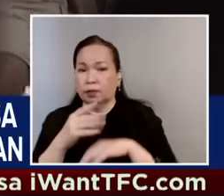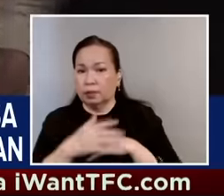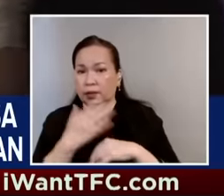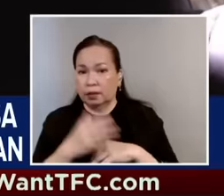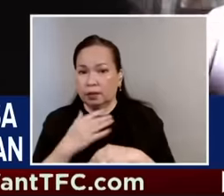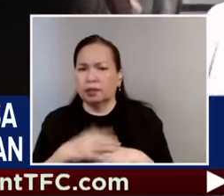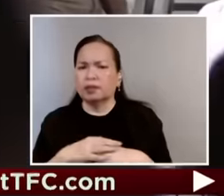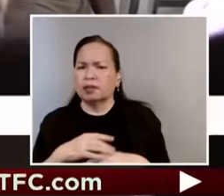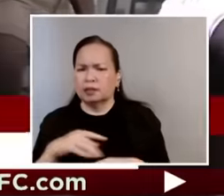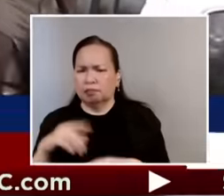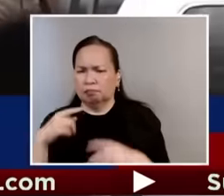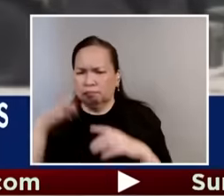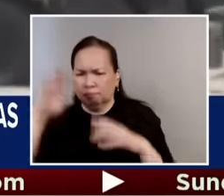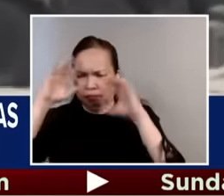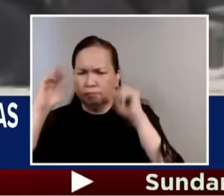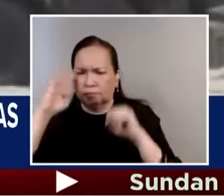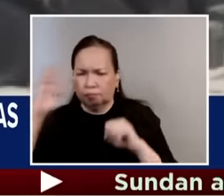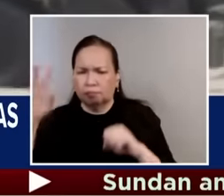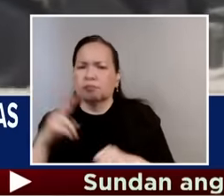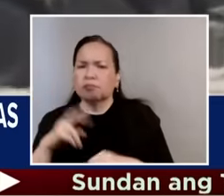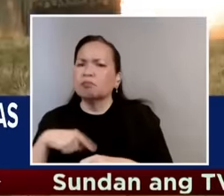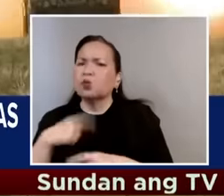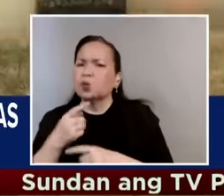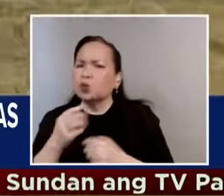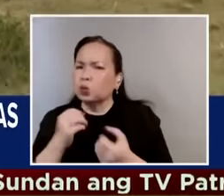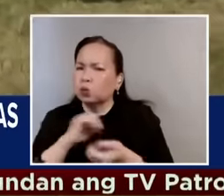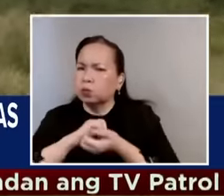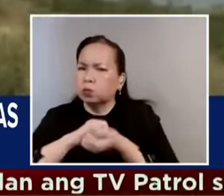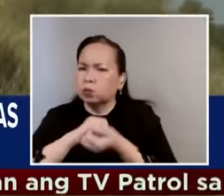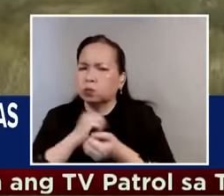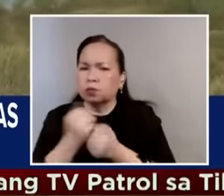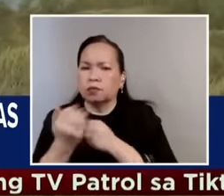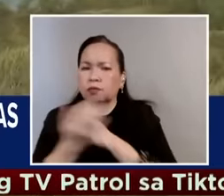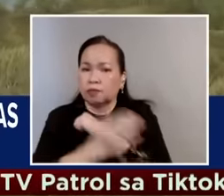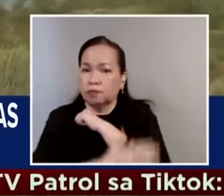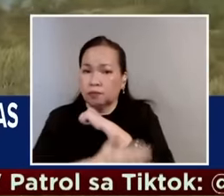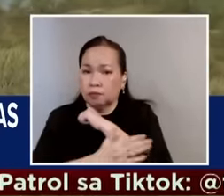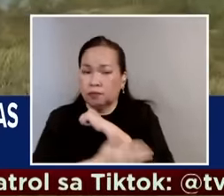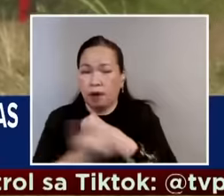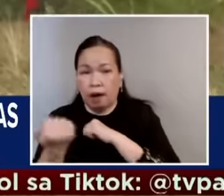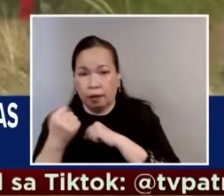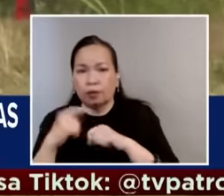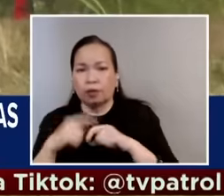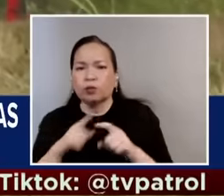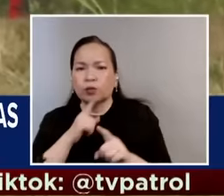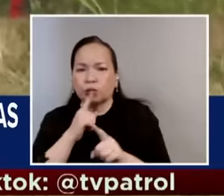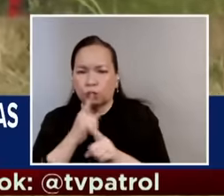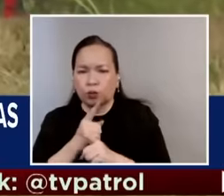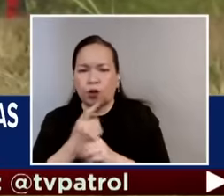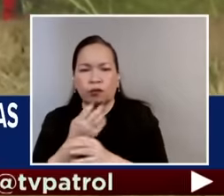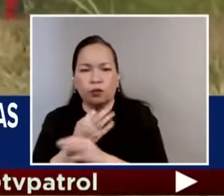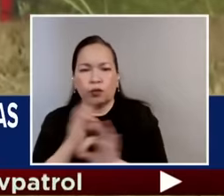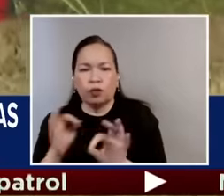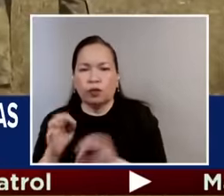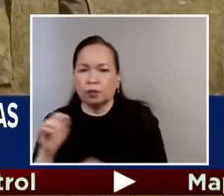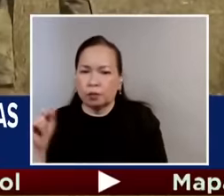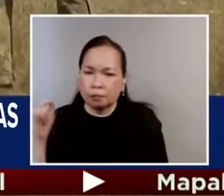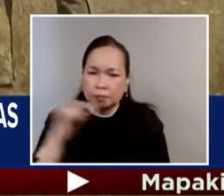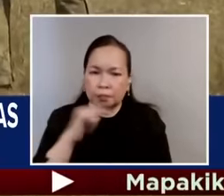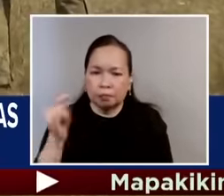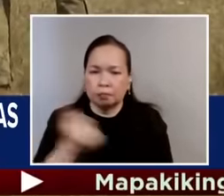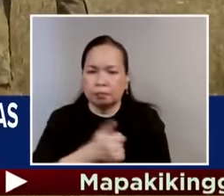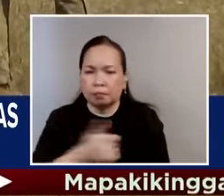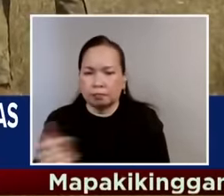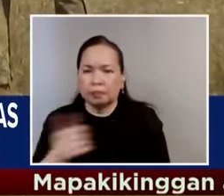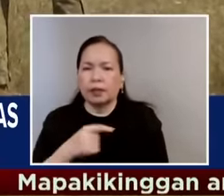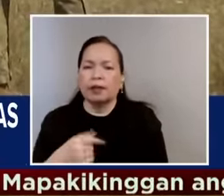ang pakikipagtulungan sa ibang bansa para maisulong ang freedom of navigation at overflight at mamayani ang rules-based order